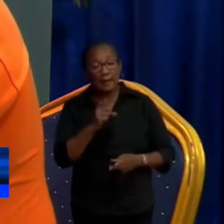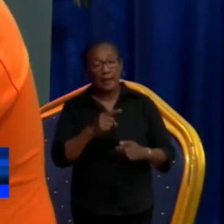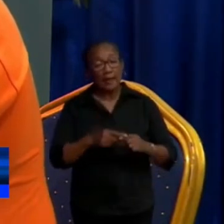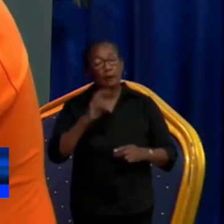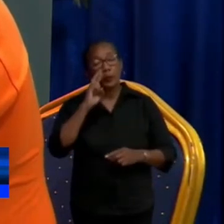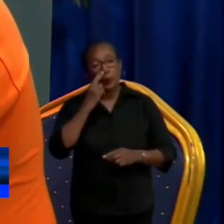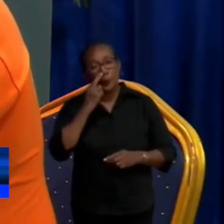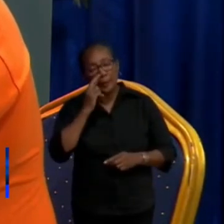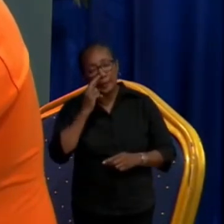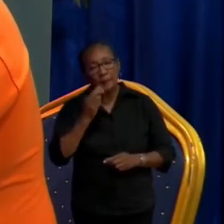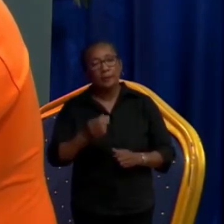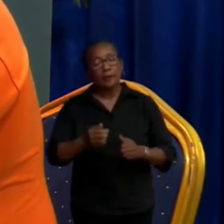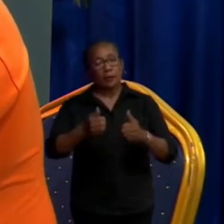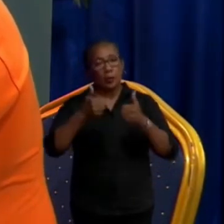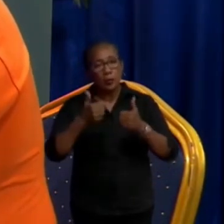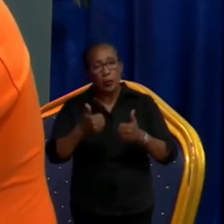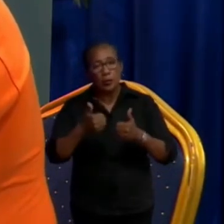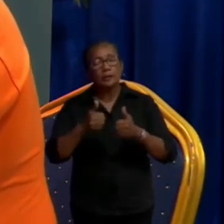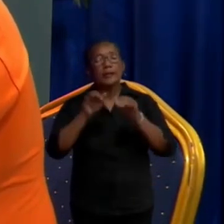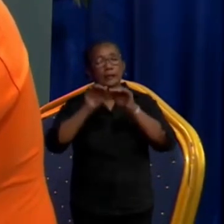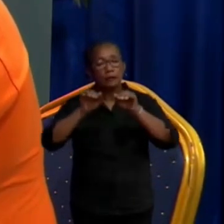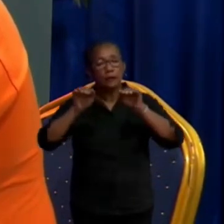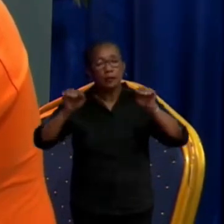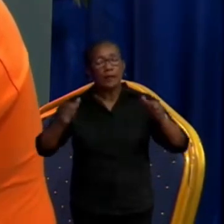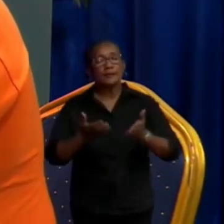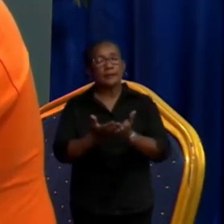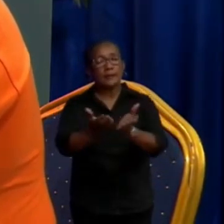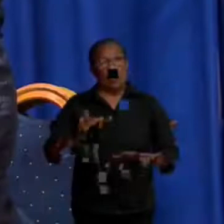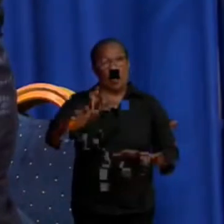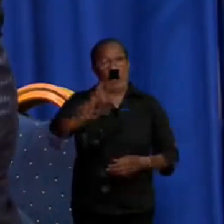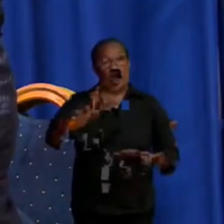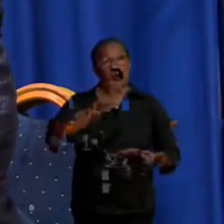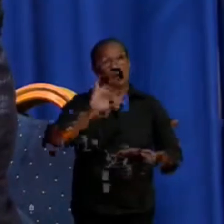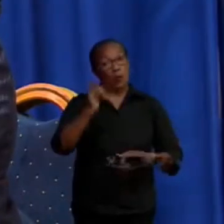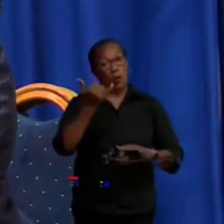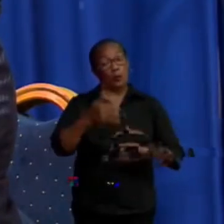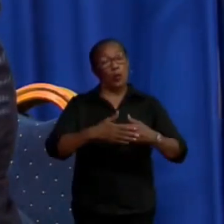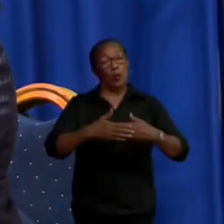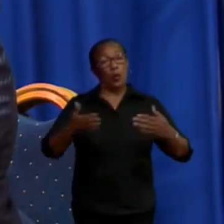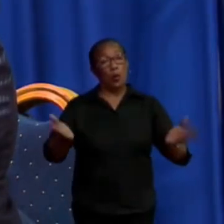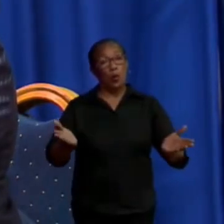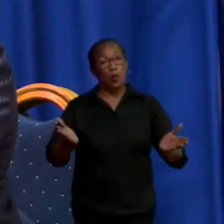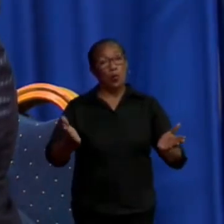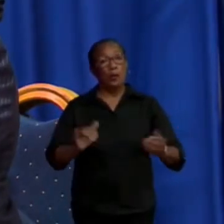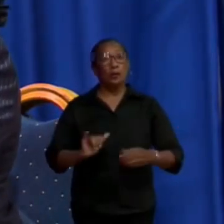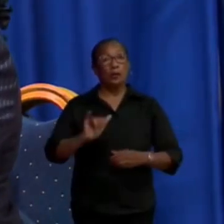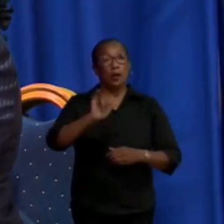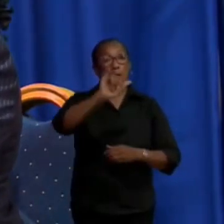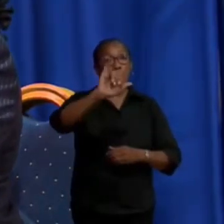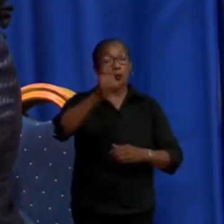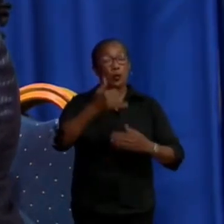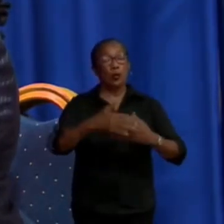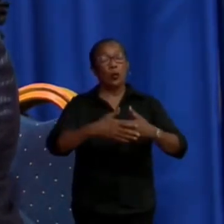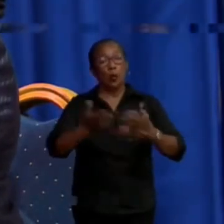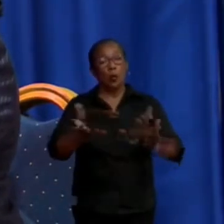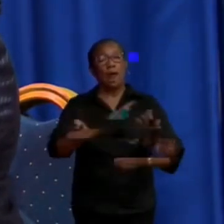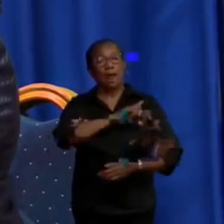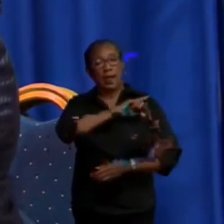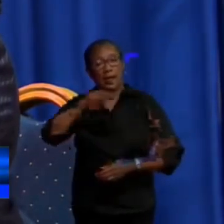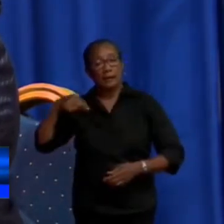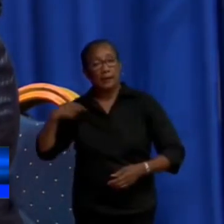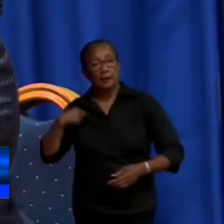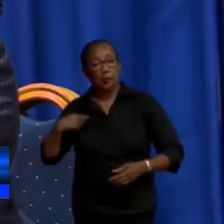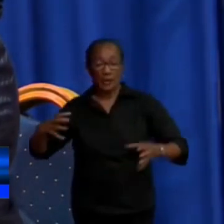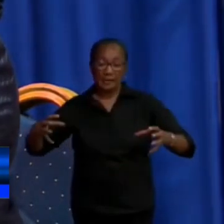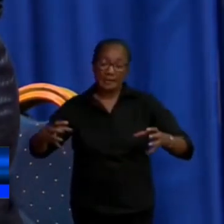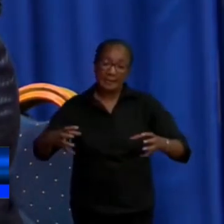de juiste informatie te geven aan de samenleving. Het luchtruim wordt weer geopend nadat wij met elkaar,